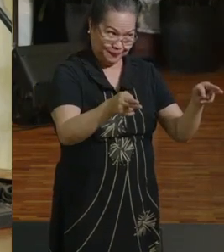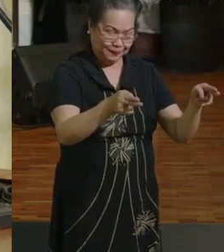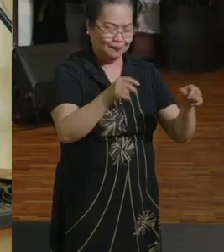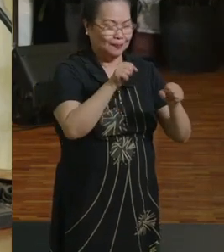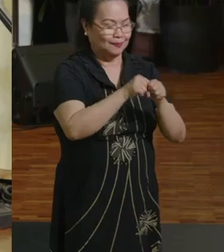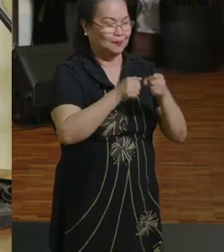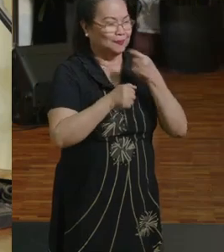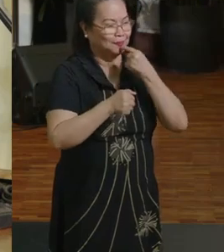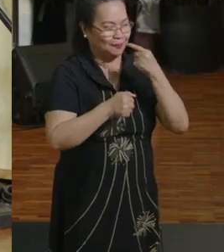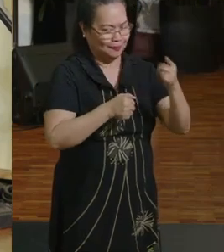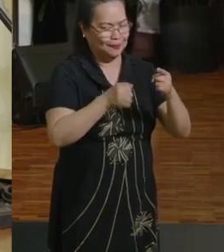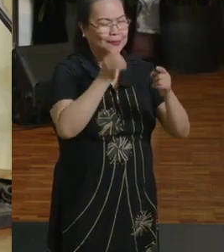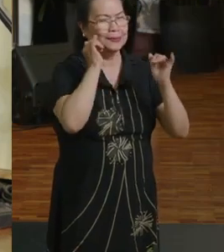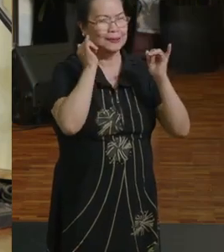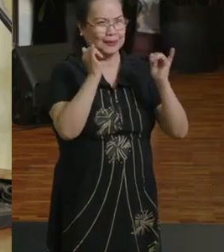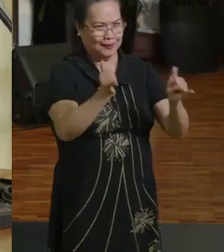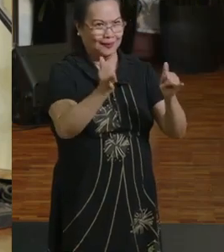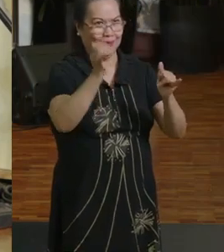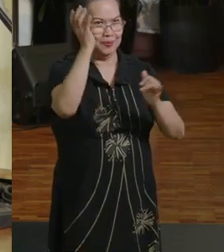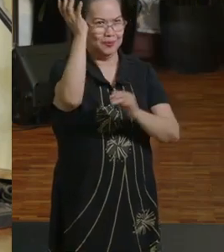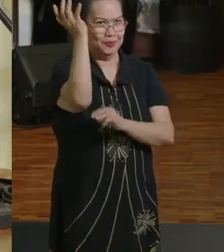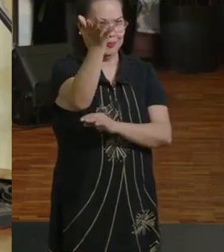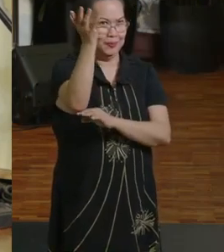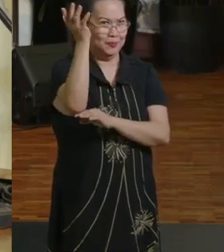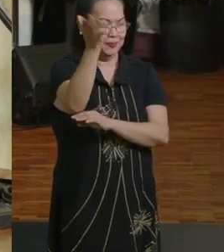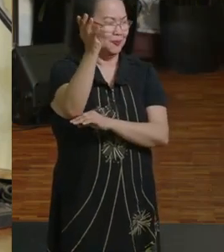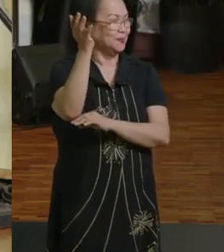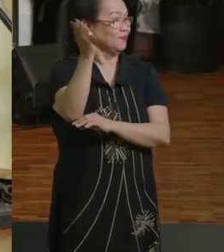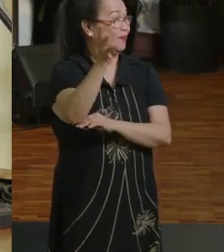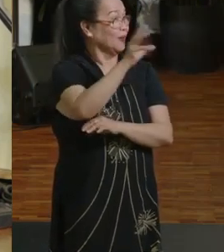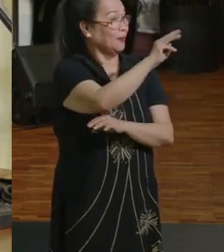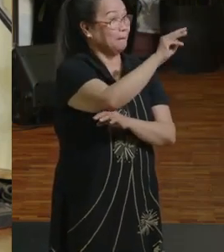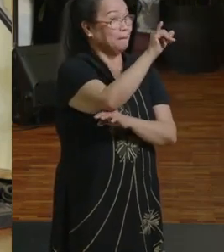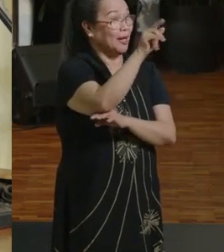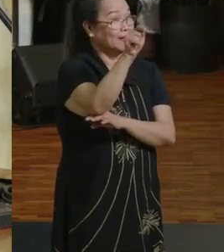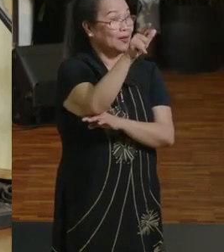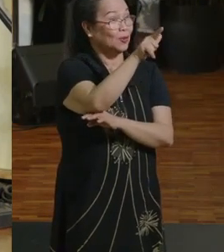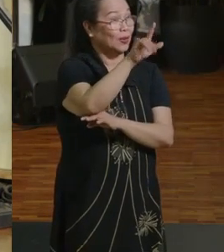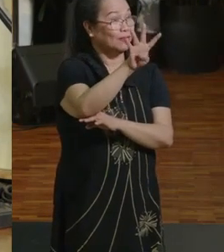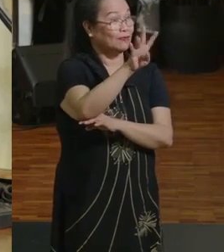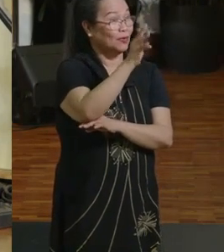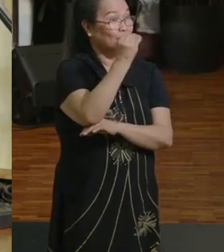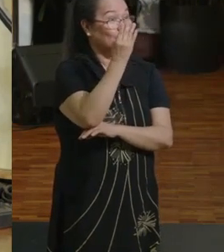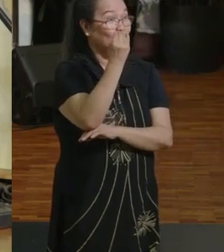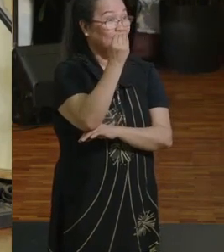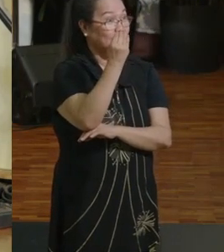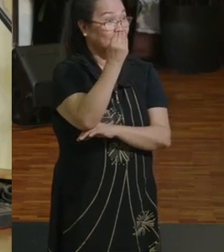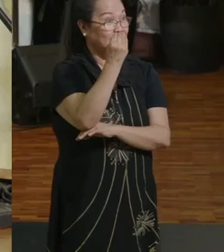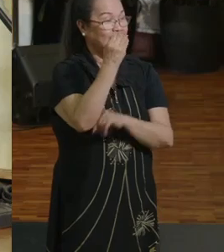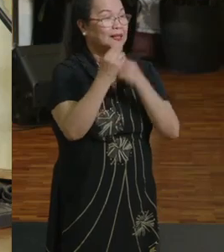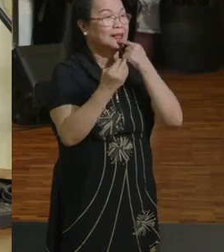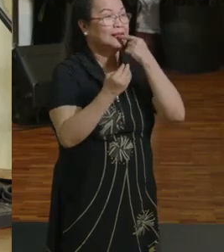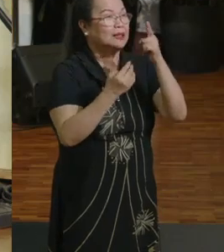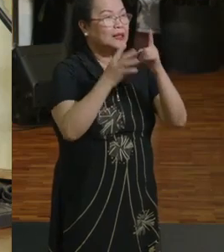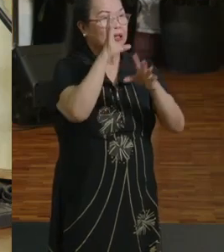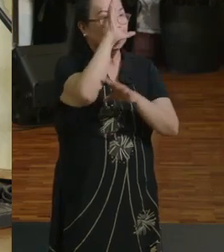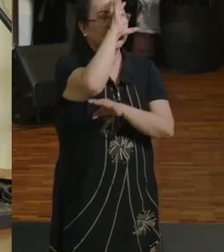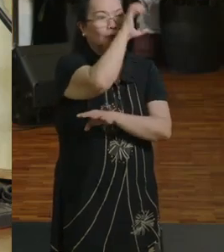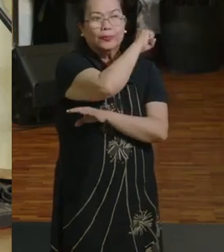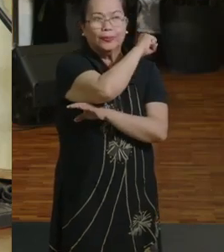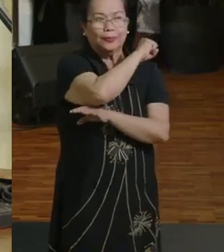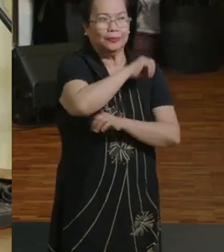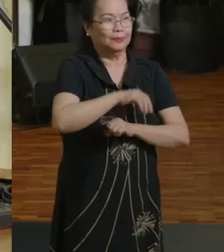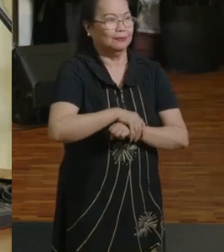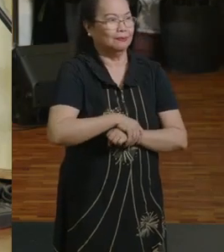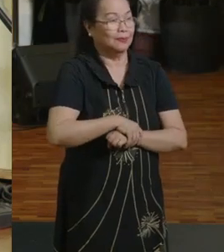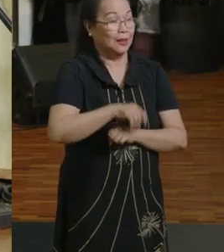kanilang mensahe ganun pa rin. Sa Matthew 24:14, nagbigay siya ng hula,